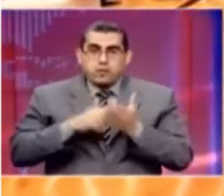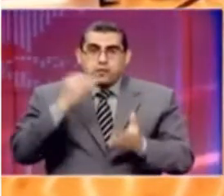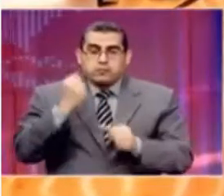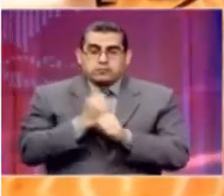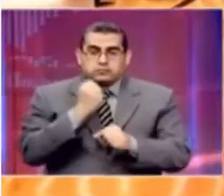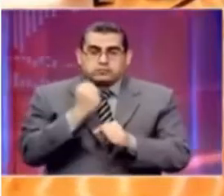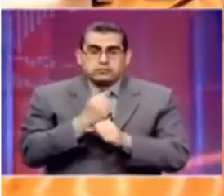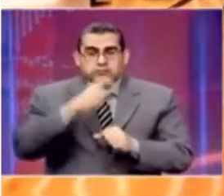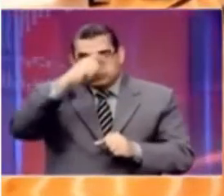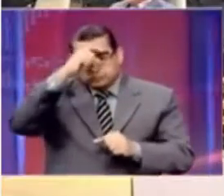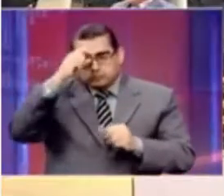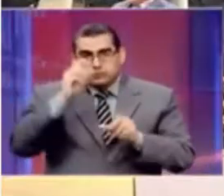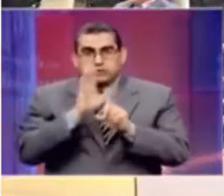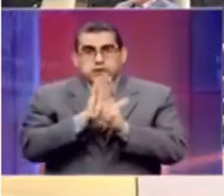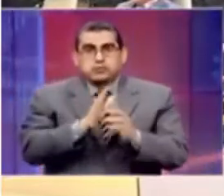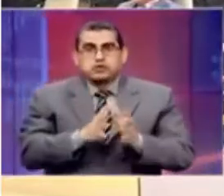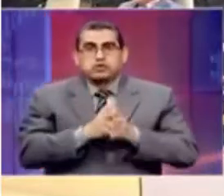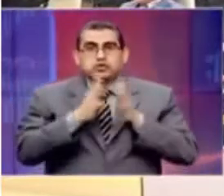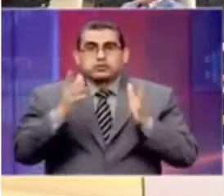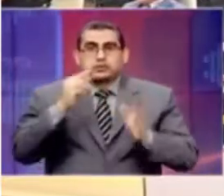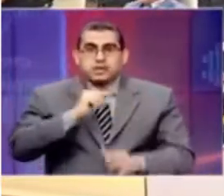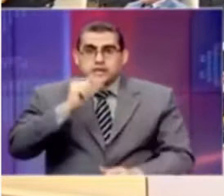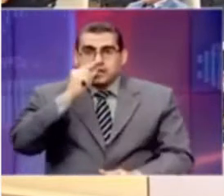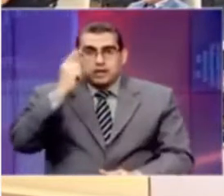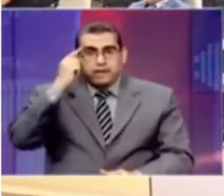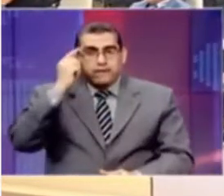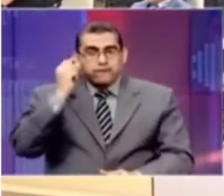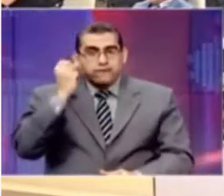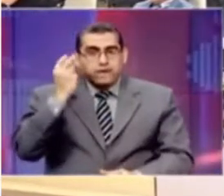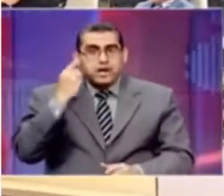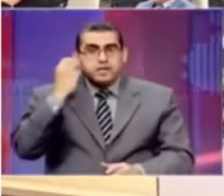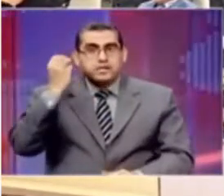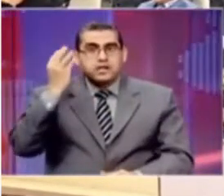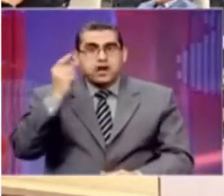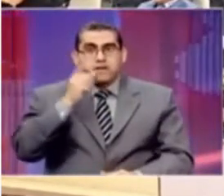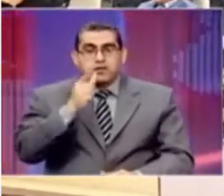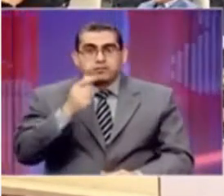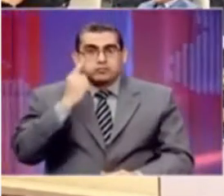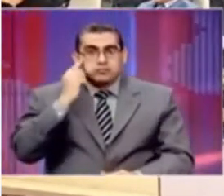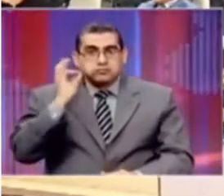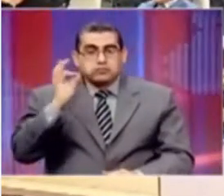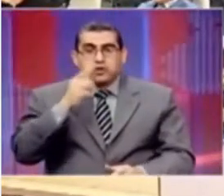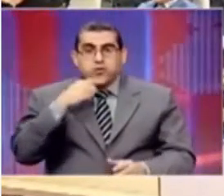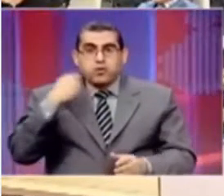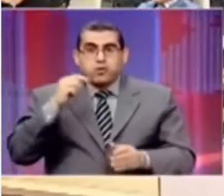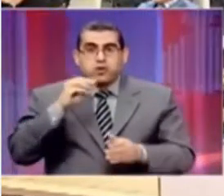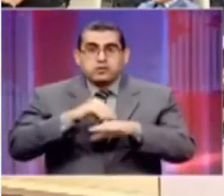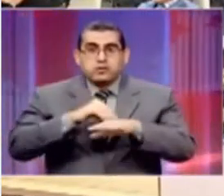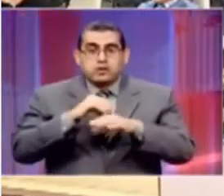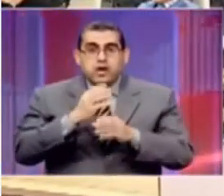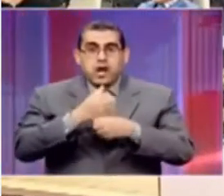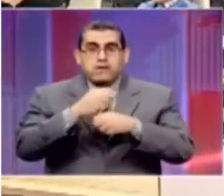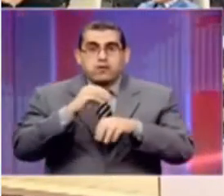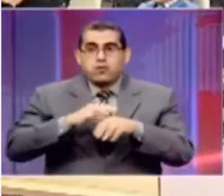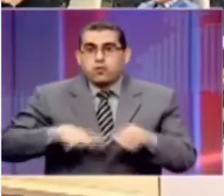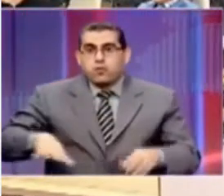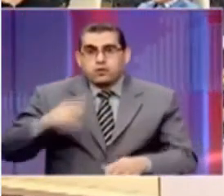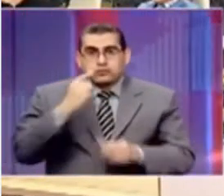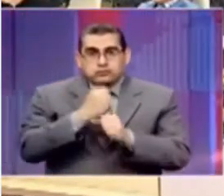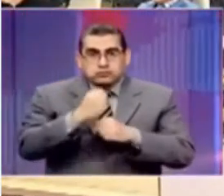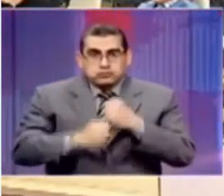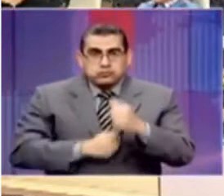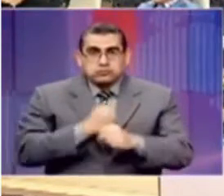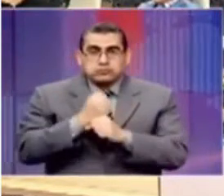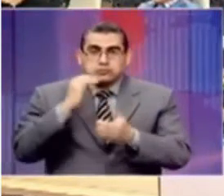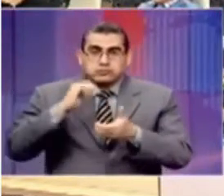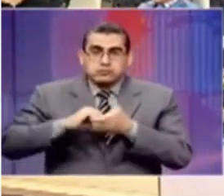وعملا كبيرا على كل المستويات الدينية والفكرية والثقافية، وطالب وزير الأوقاف الجميع بالسعي